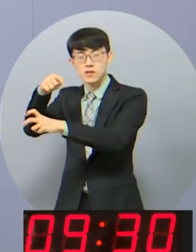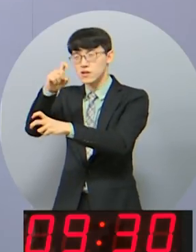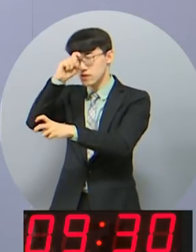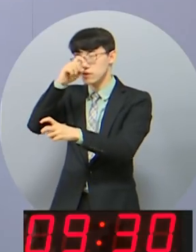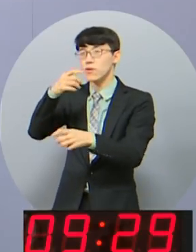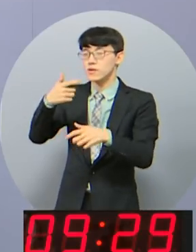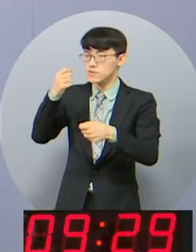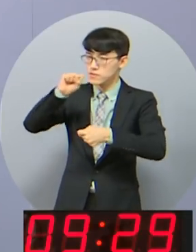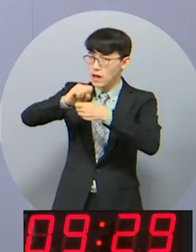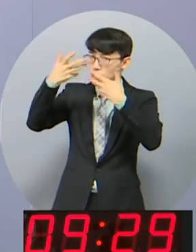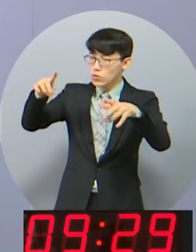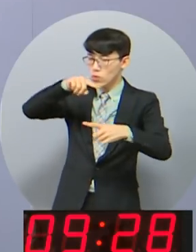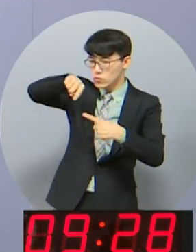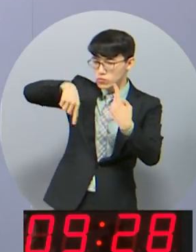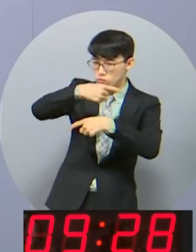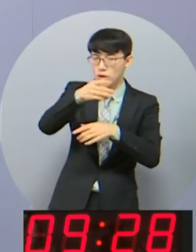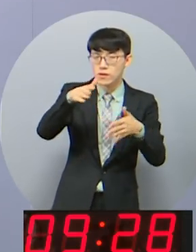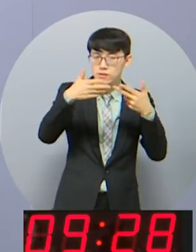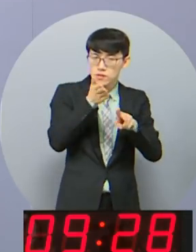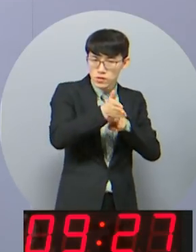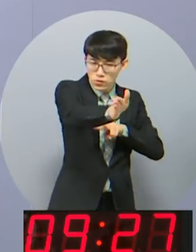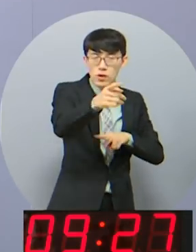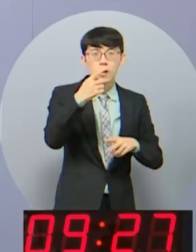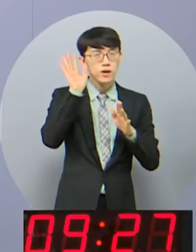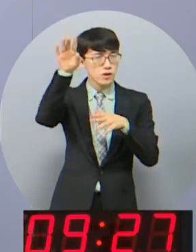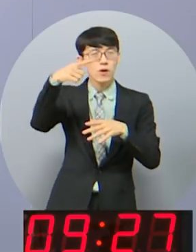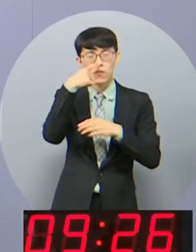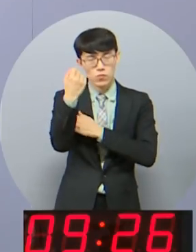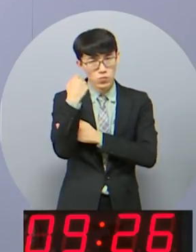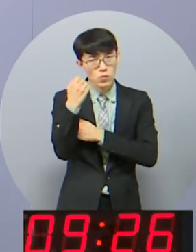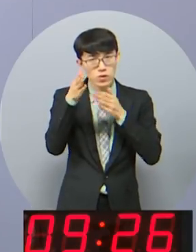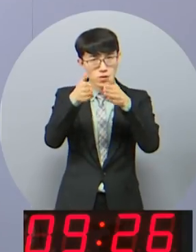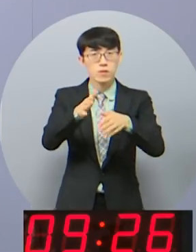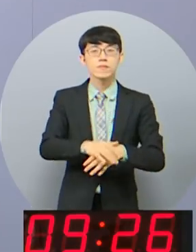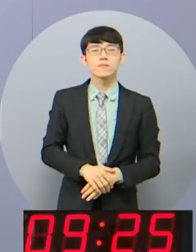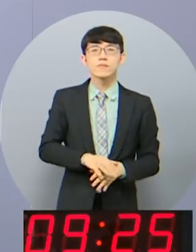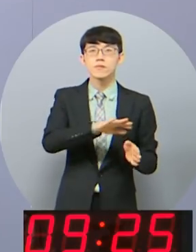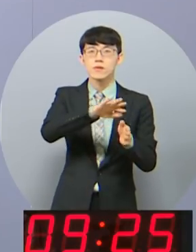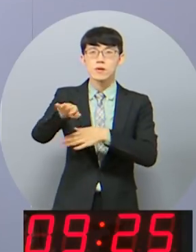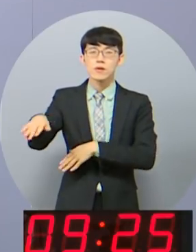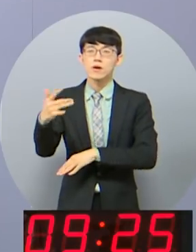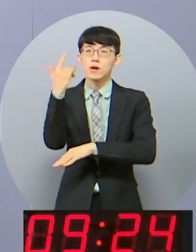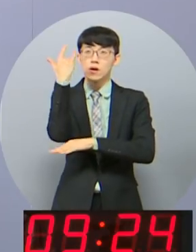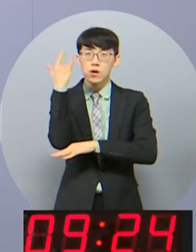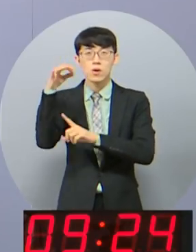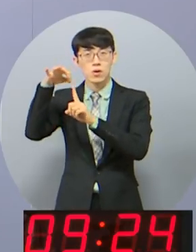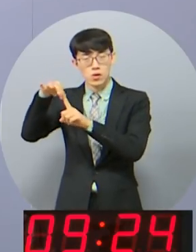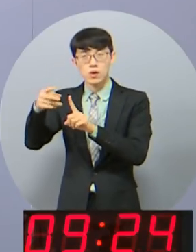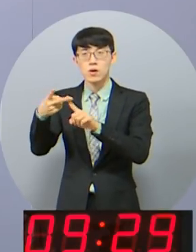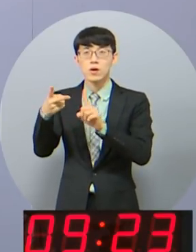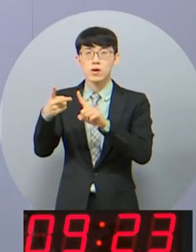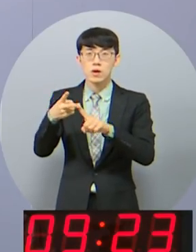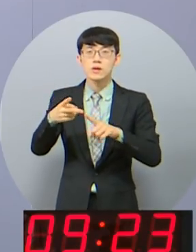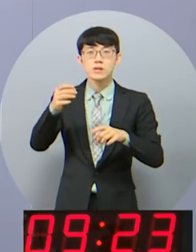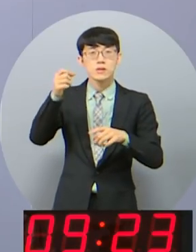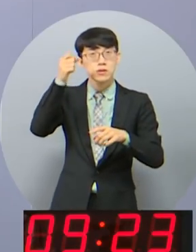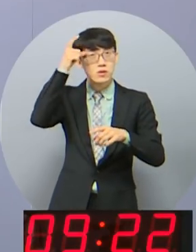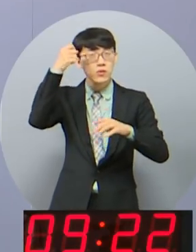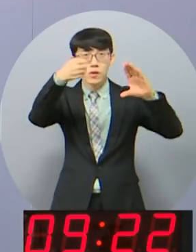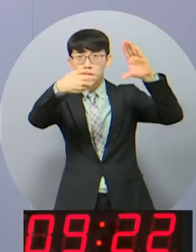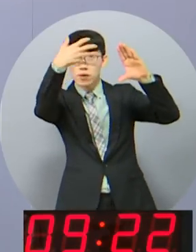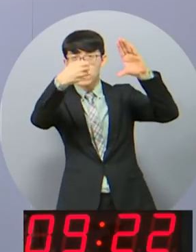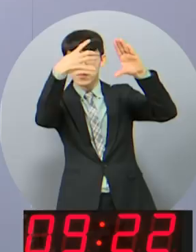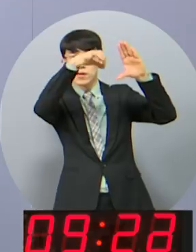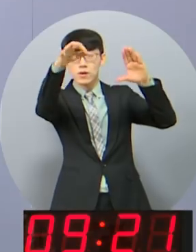要努力要监督的目标。从候车亭到智慧站牌 U-Bike， 最重要的是争取